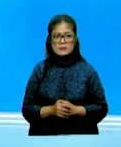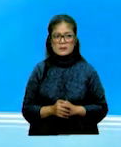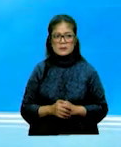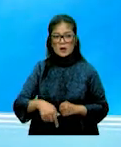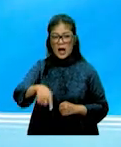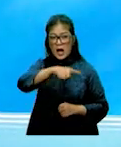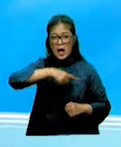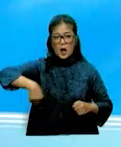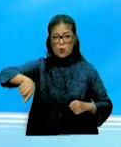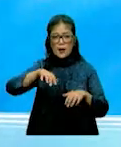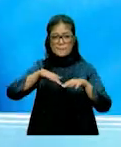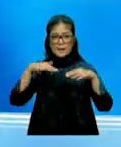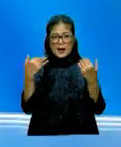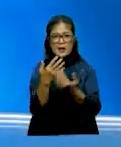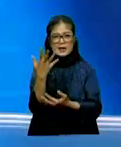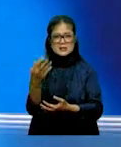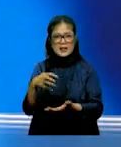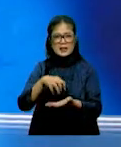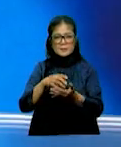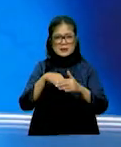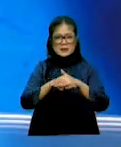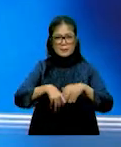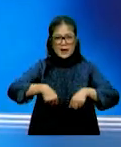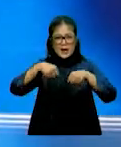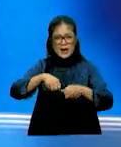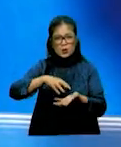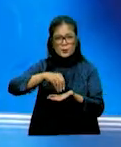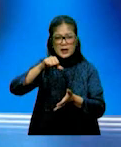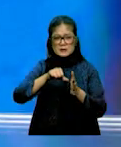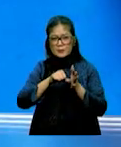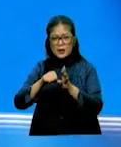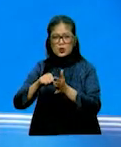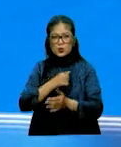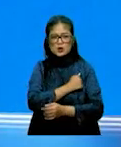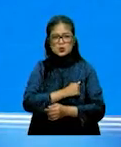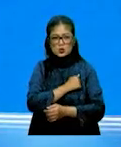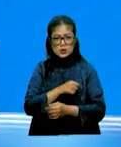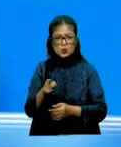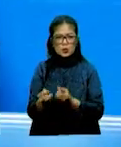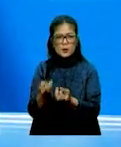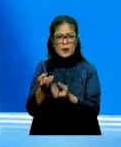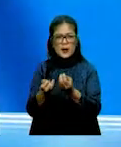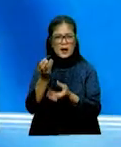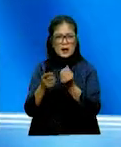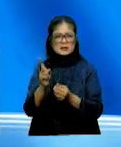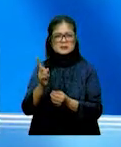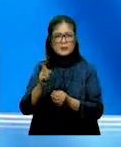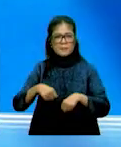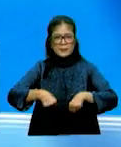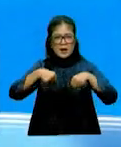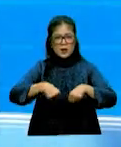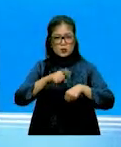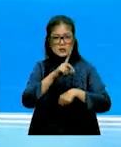Pemirsa, aula balai desa tempat menyimpan karung beras bantuan sosial di Desa Sari Rejo terbakar. Akibatnya ratusan karung beras